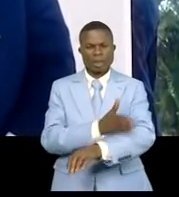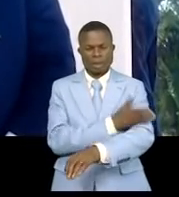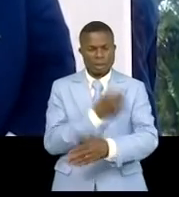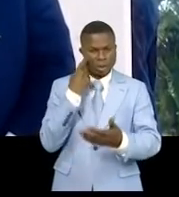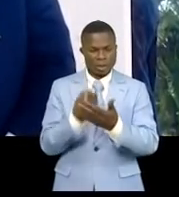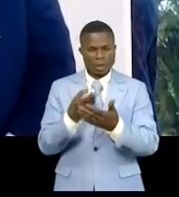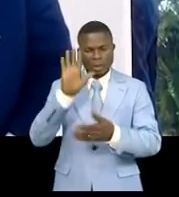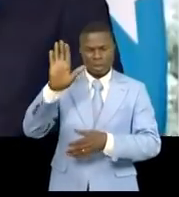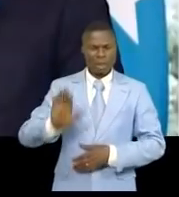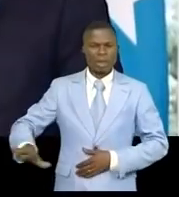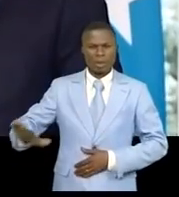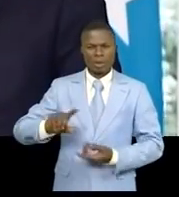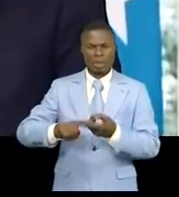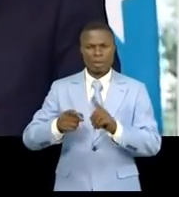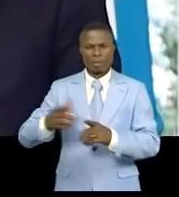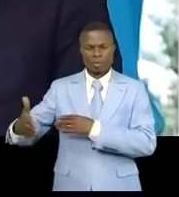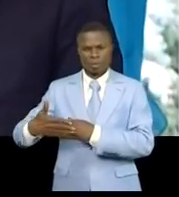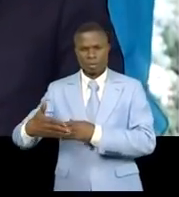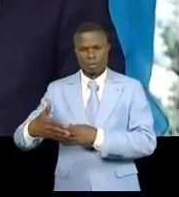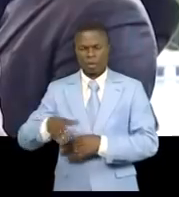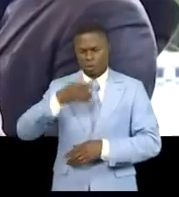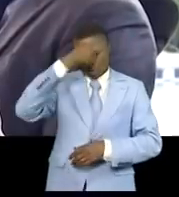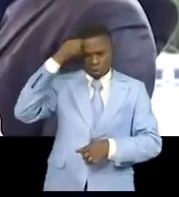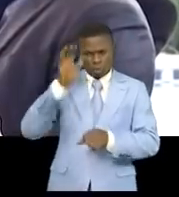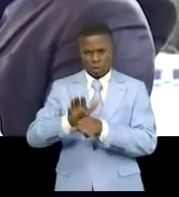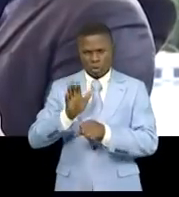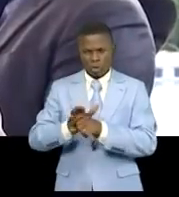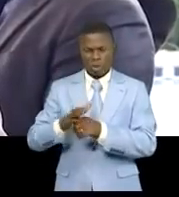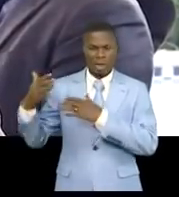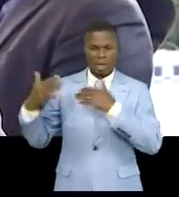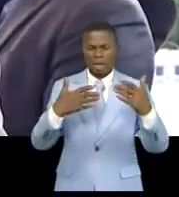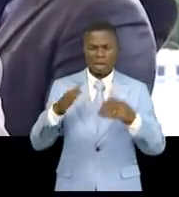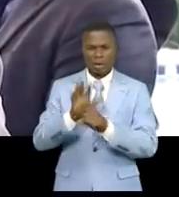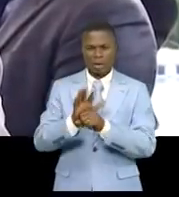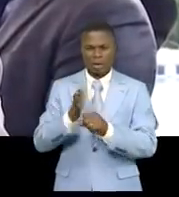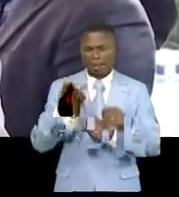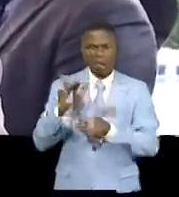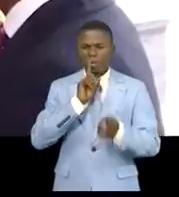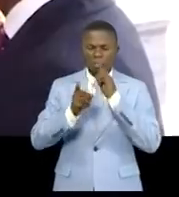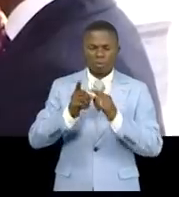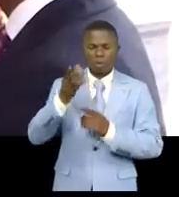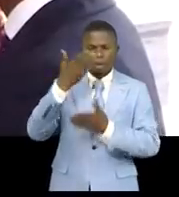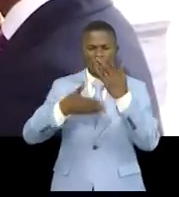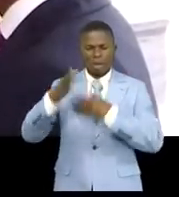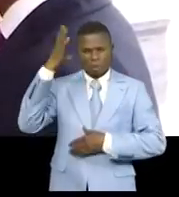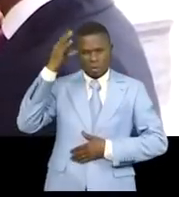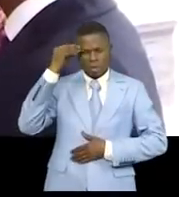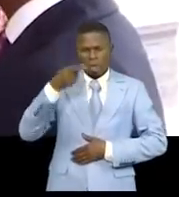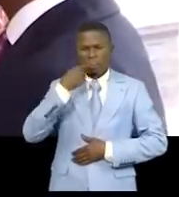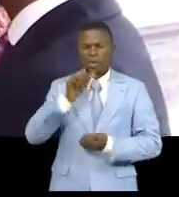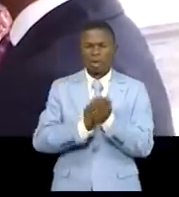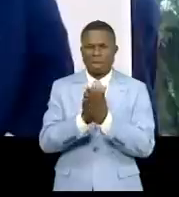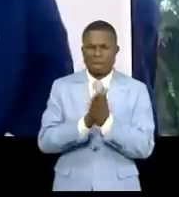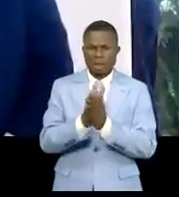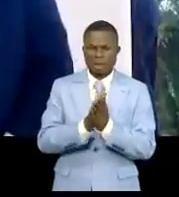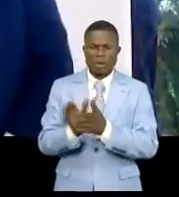en Somalie, pays qui a longtemps souffert des affres de la guerre. Les échanges tournait autour des questions liées à